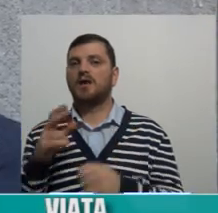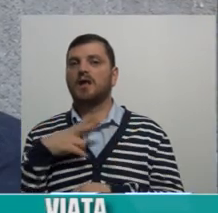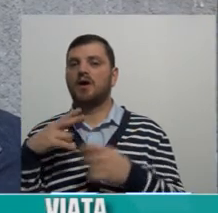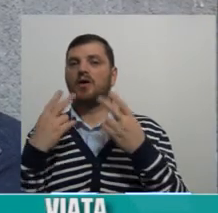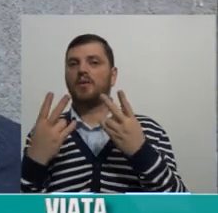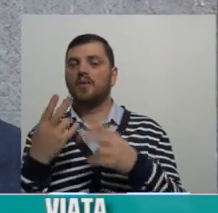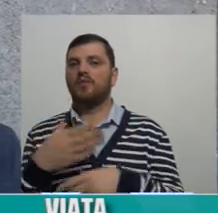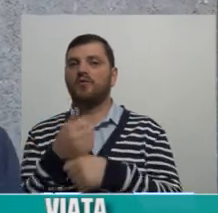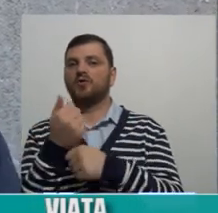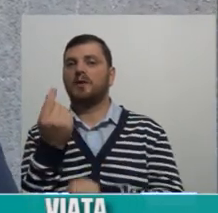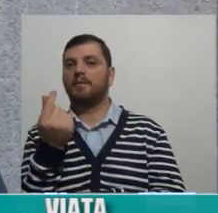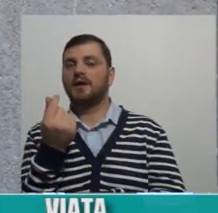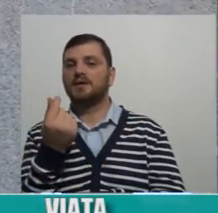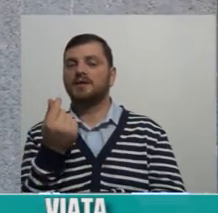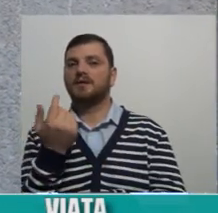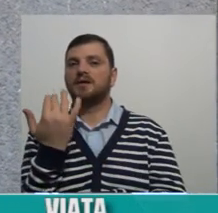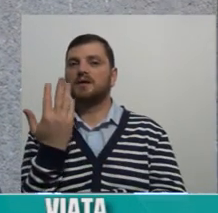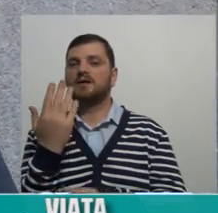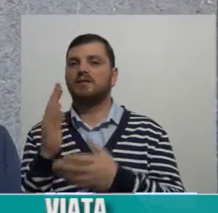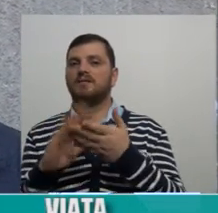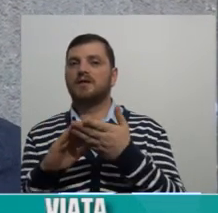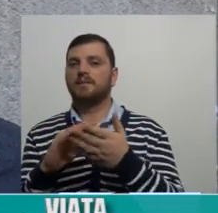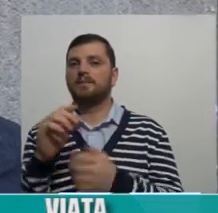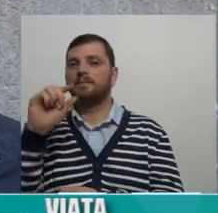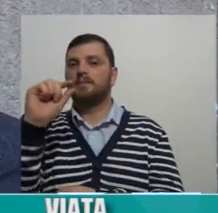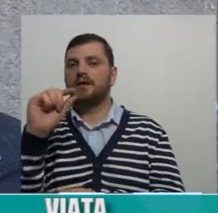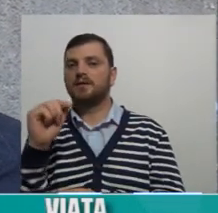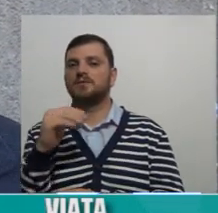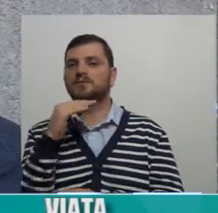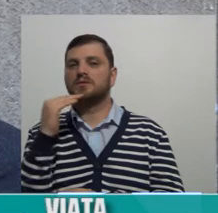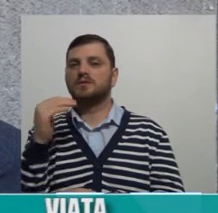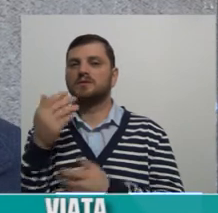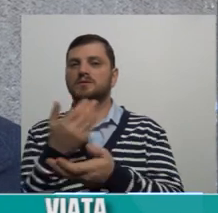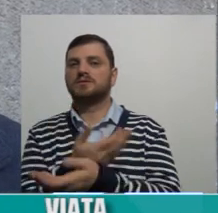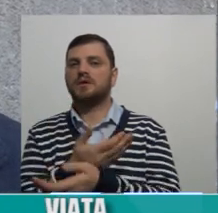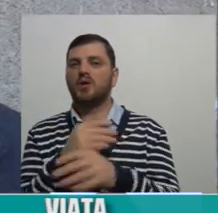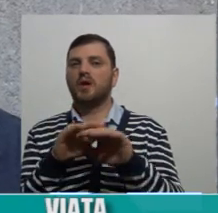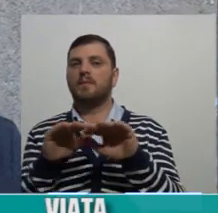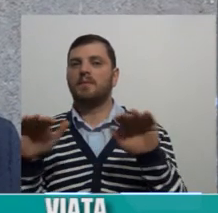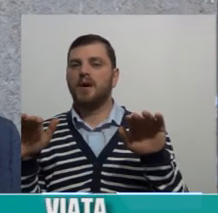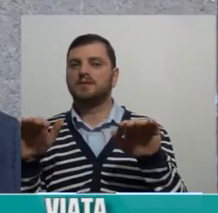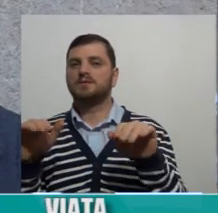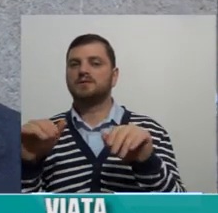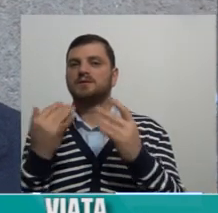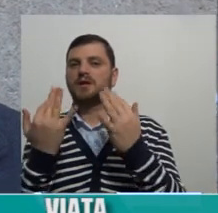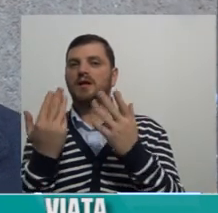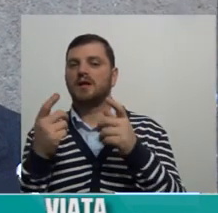Deocamdată s-au folosit niște fonduri pentru câteva lucruri destul de mărunte, scaune,